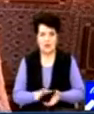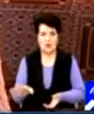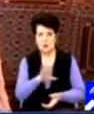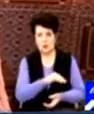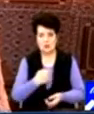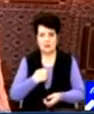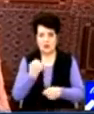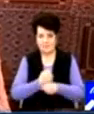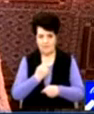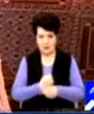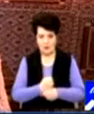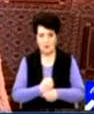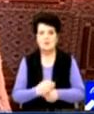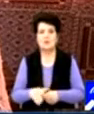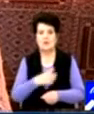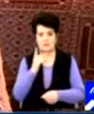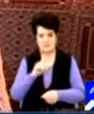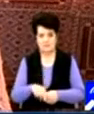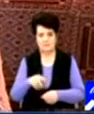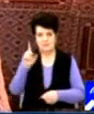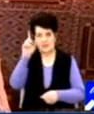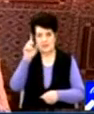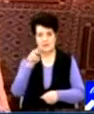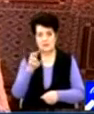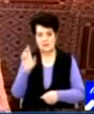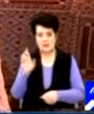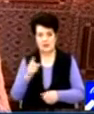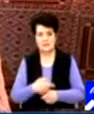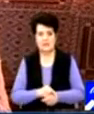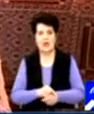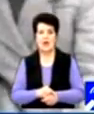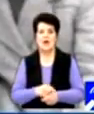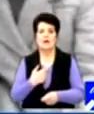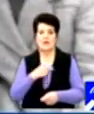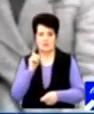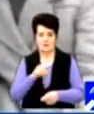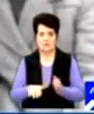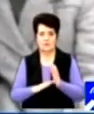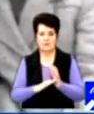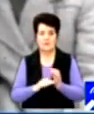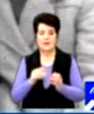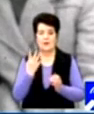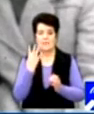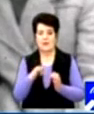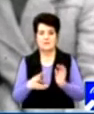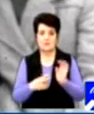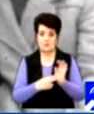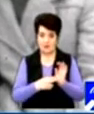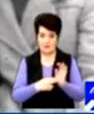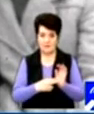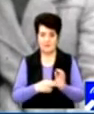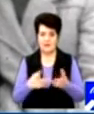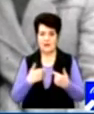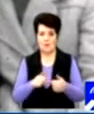ce-am făcut a știut Tatăl Ceresc. A știut și ne-a condus. În 1947,